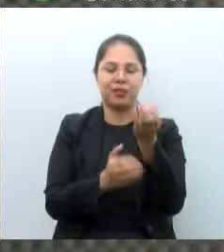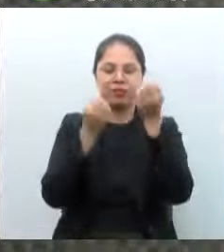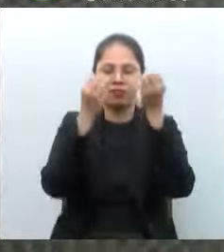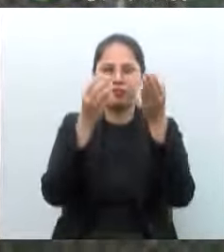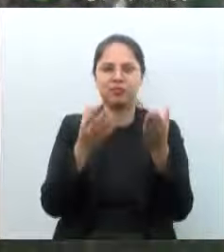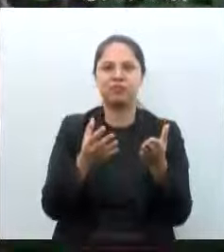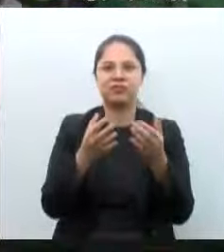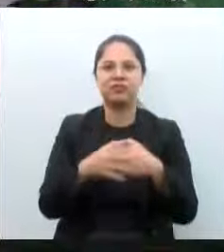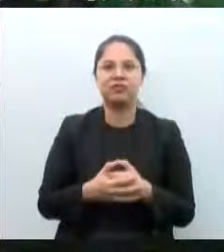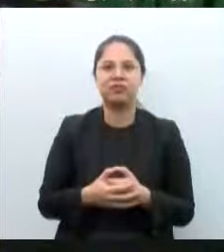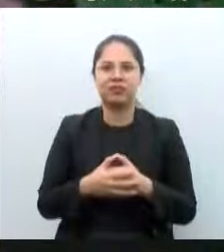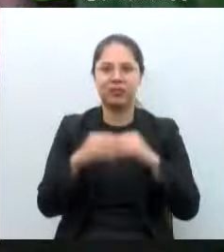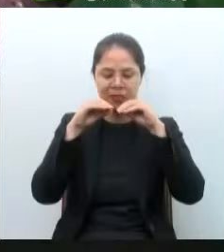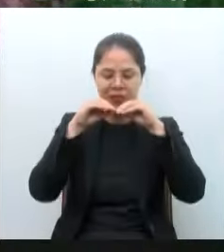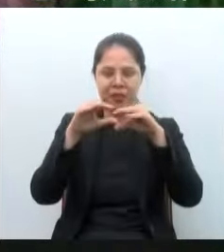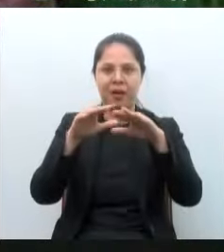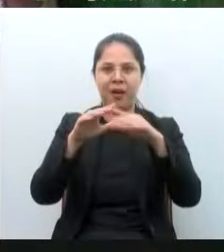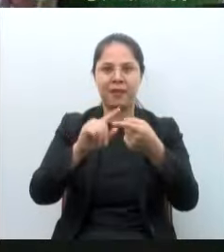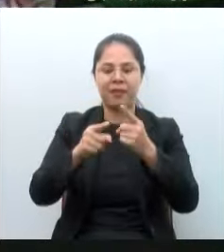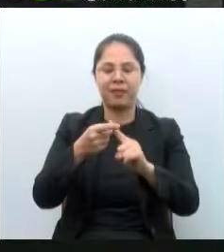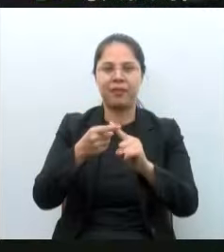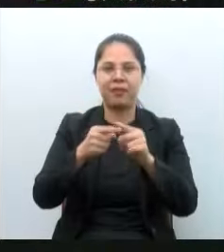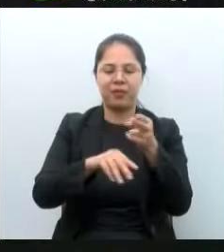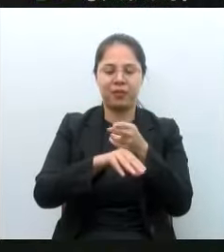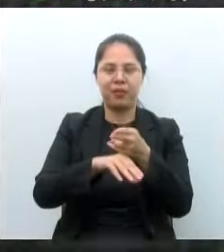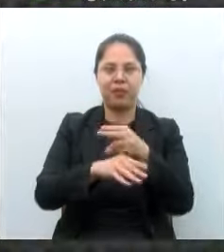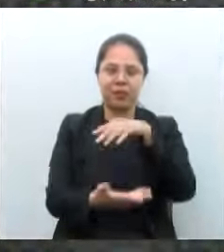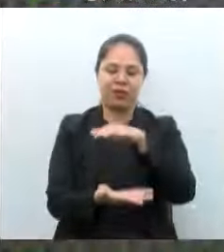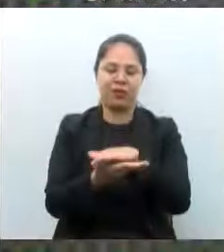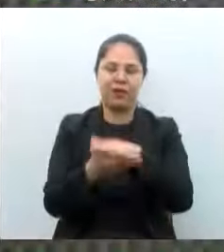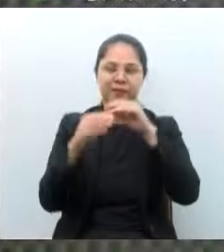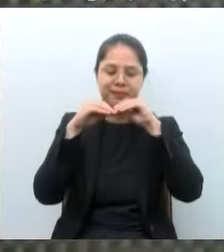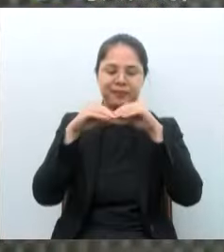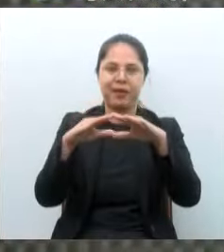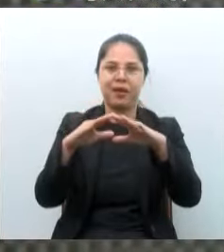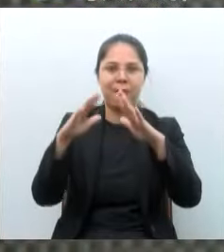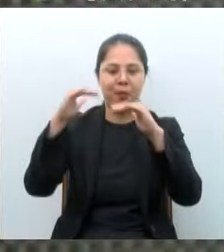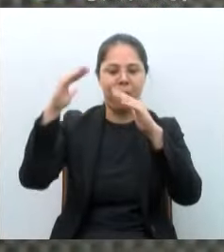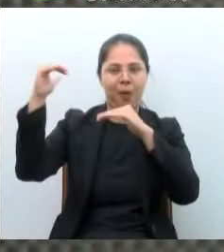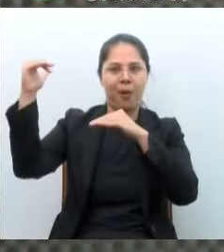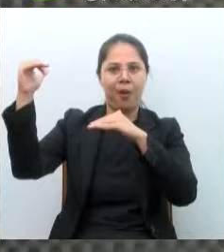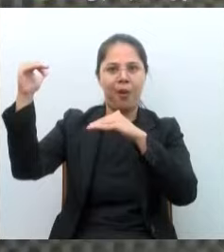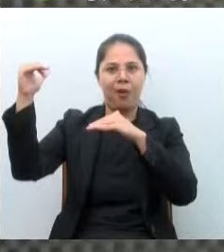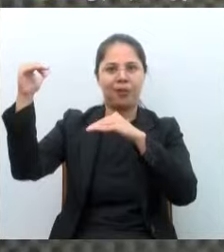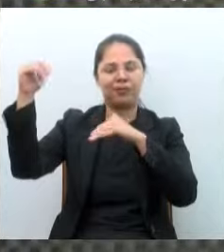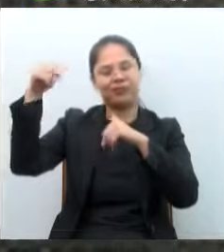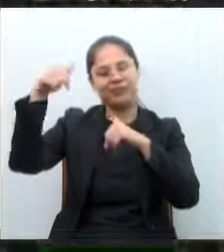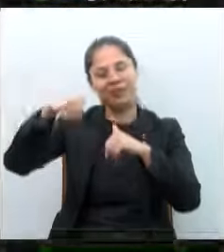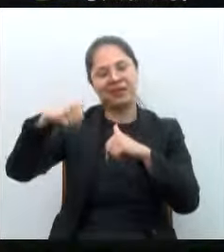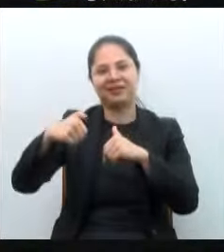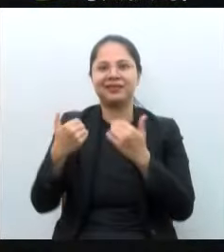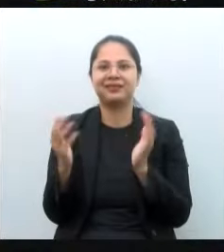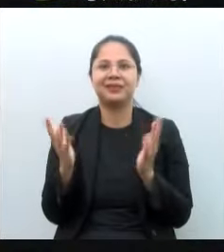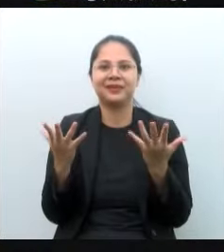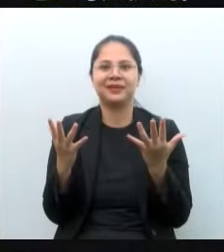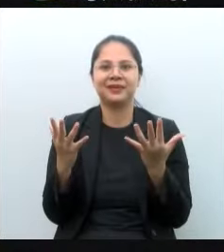ล้วก็เอามาฉายแล้วก็บอกเพื่อนว่าเราจะทำหนังฉายกันนะในโรงเรียนนี่แหละก็ไม่ได้คาดหวังว่าจะมาได้ไกลขนาดนี้ครับผม